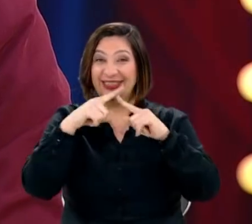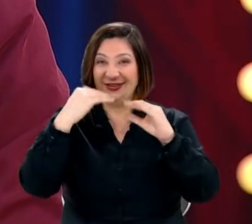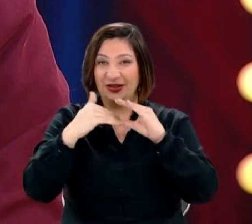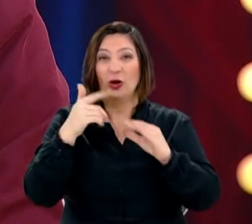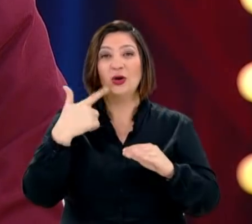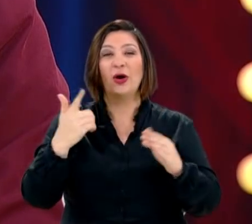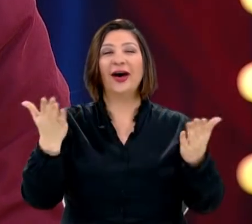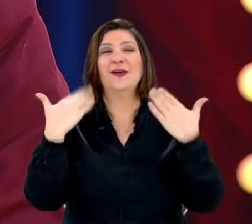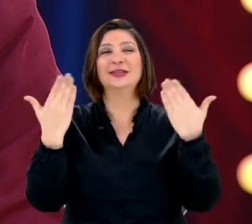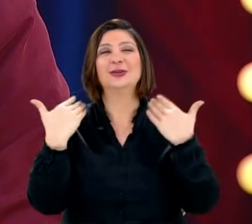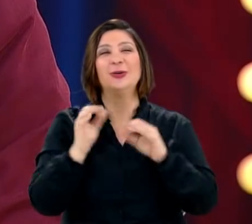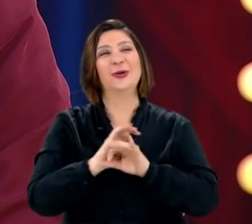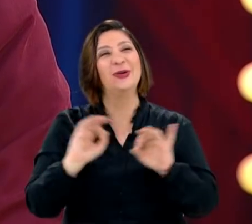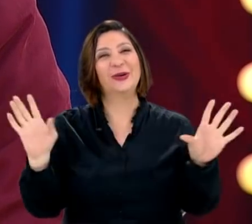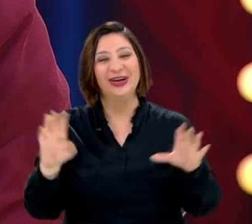Köy havası. Oh.